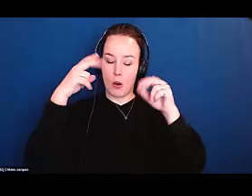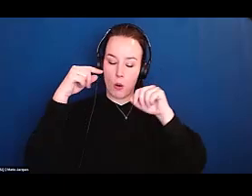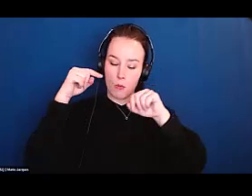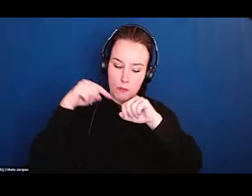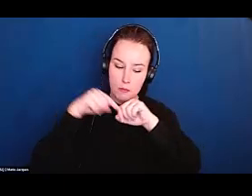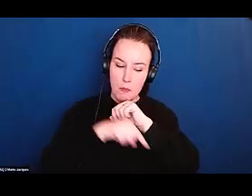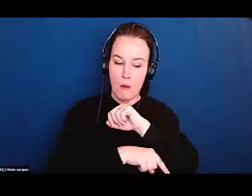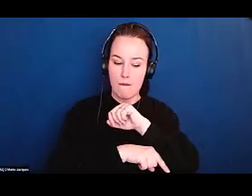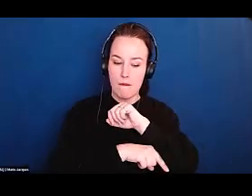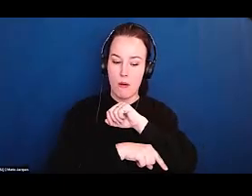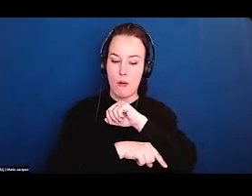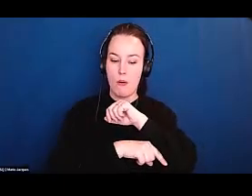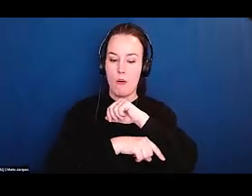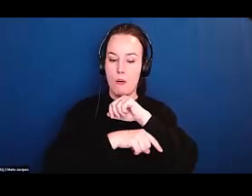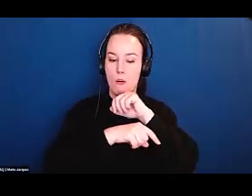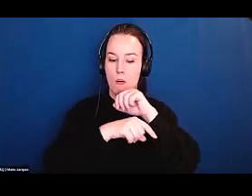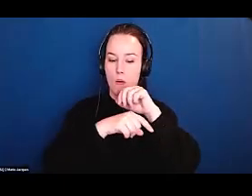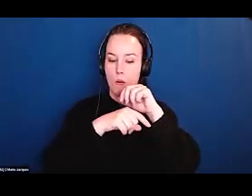ont permis